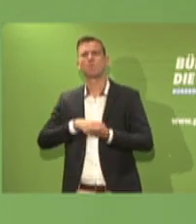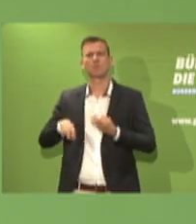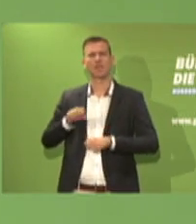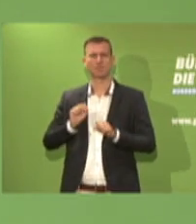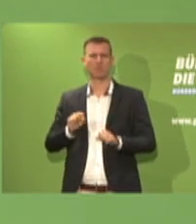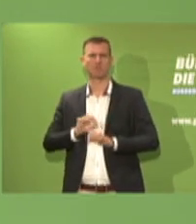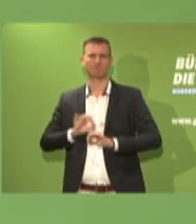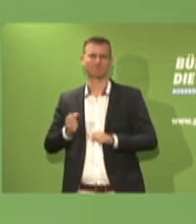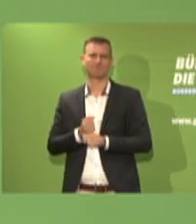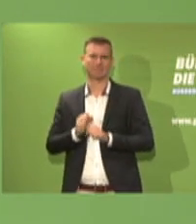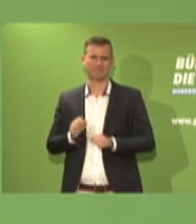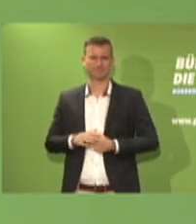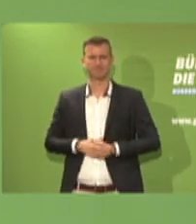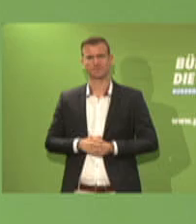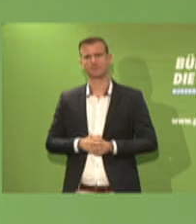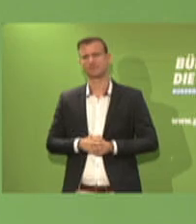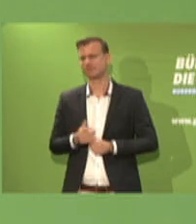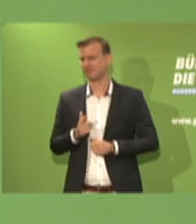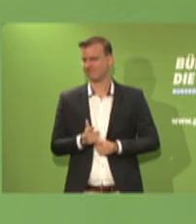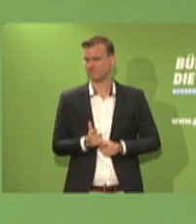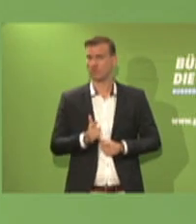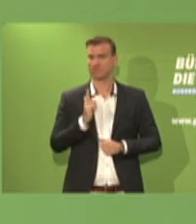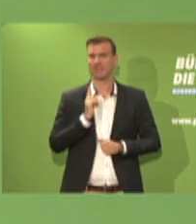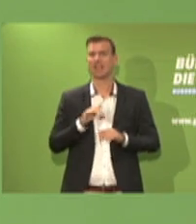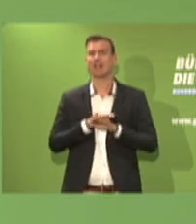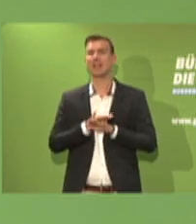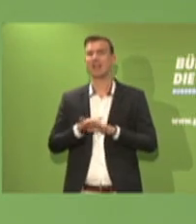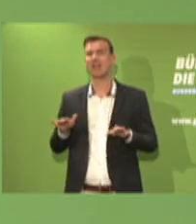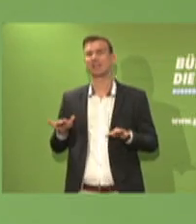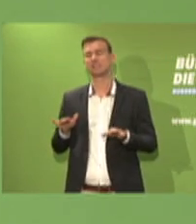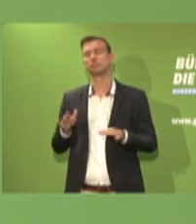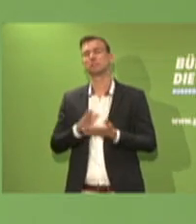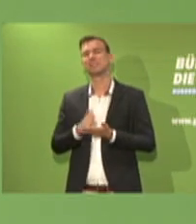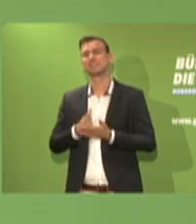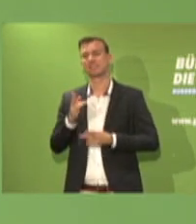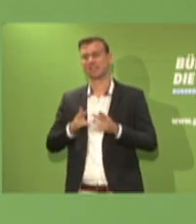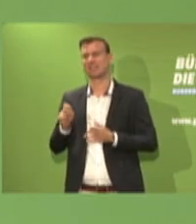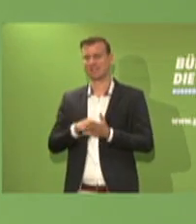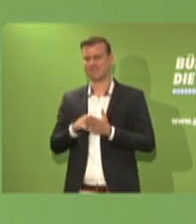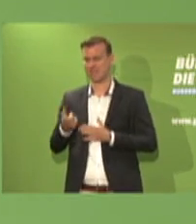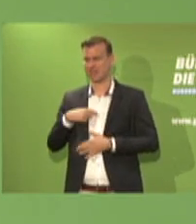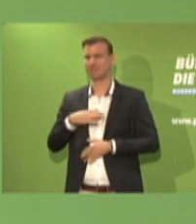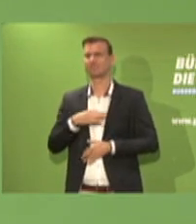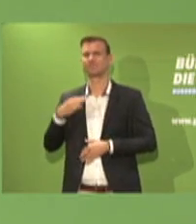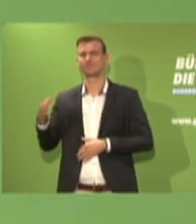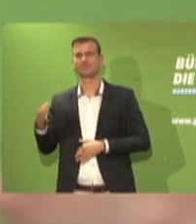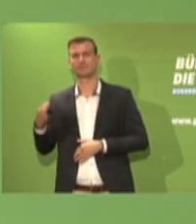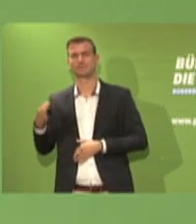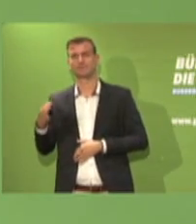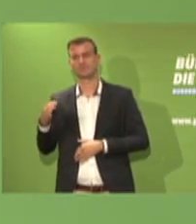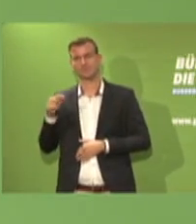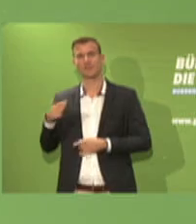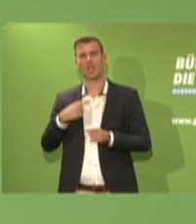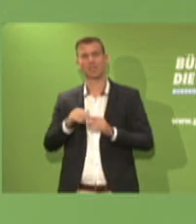Verfahren. Vor 2 Jahren wurde ich ins Landesschiedsgericht gewählt. Seitdem habe ich dort mit